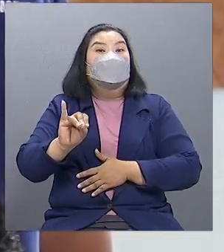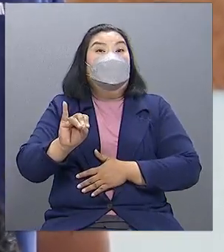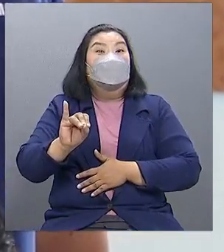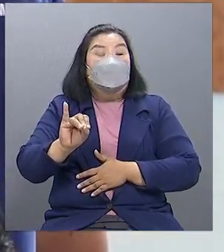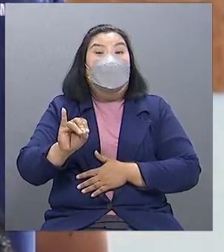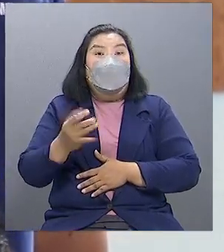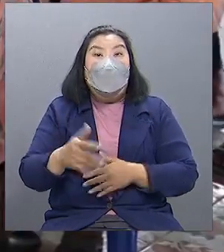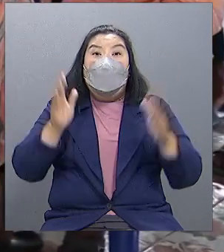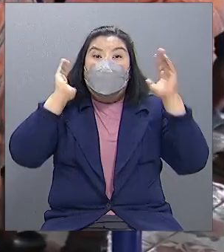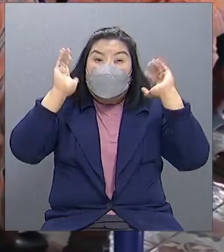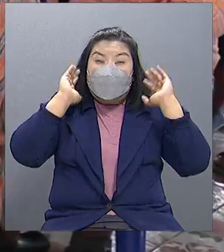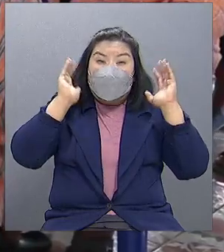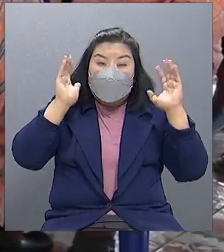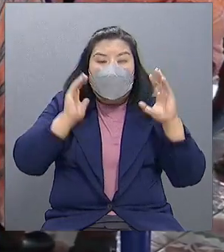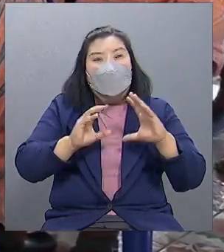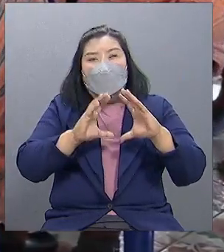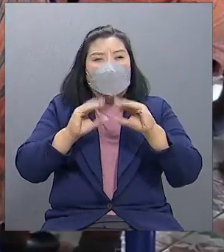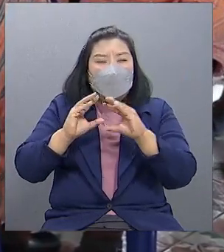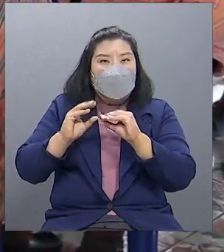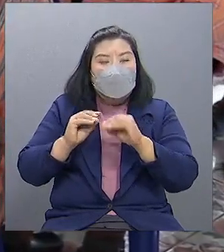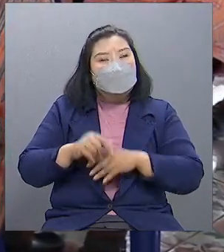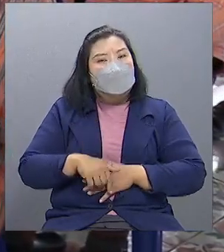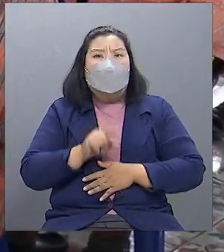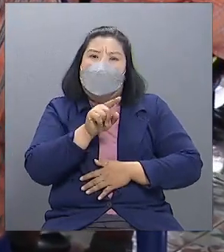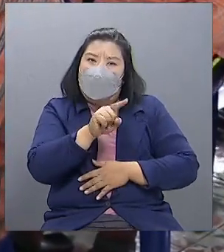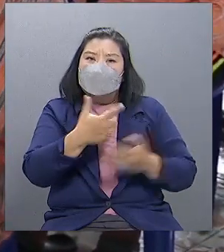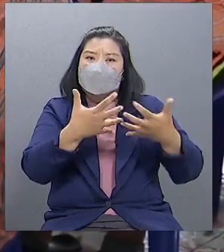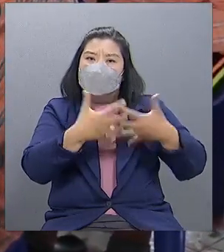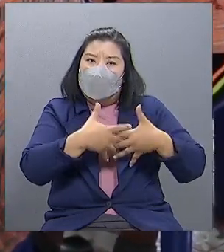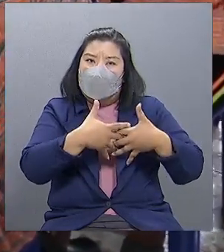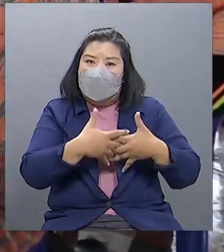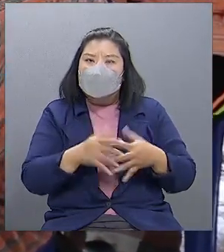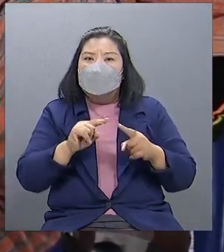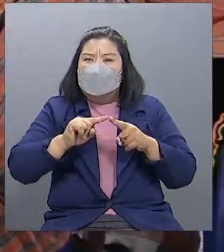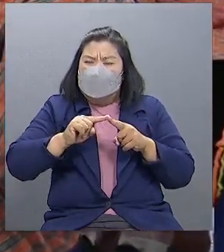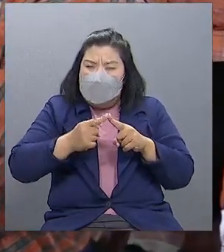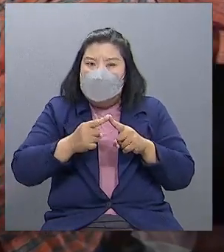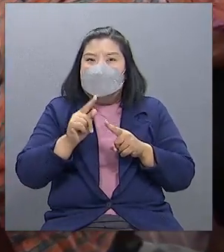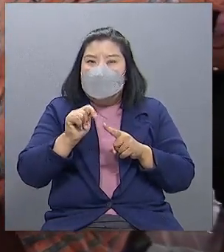นะคะว่าโงงานหลอม ตะกวเนี่ เป็นยัไเป็มาถูกตอง หอไม่กอน